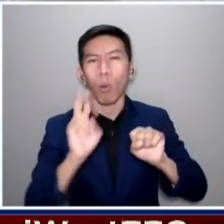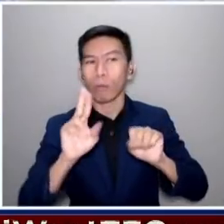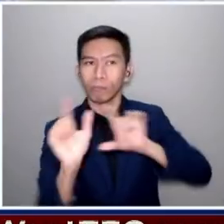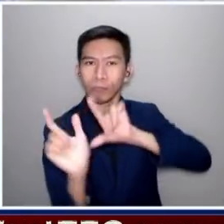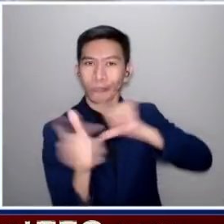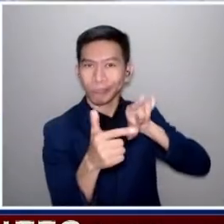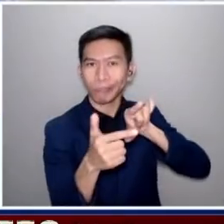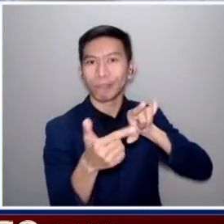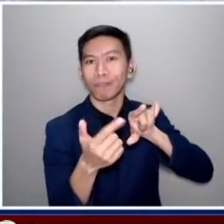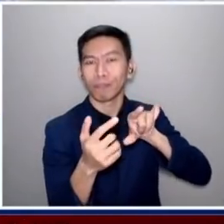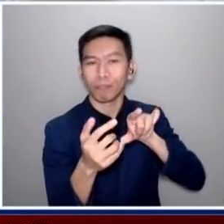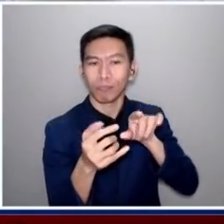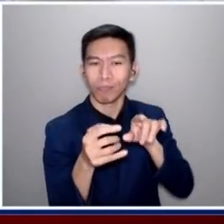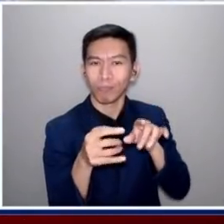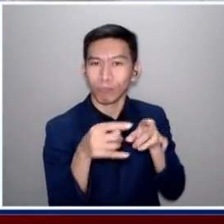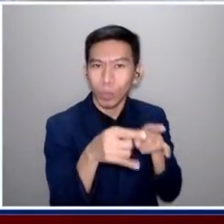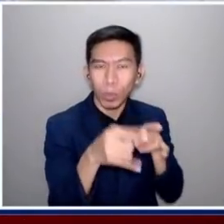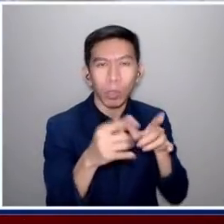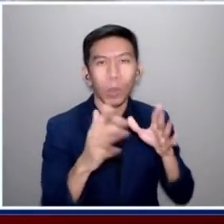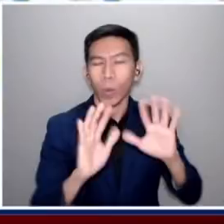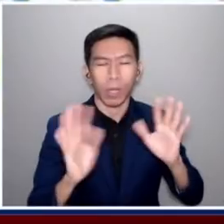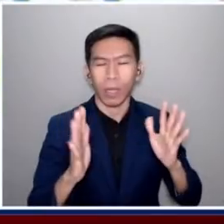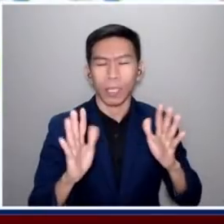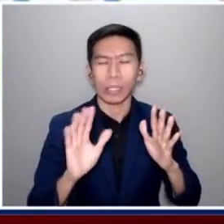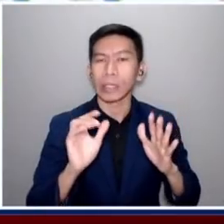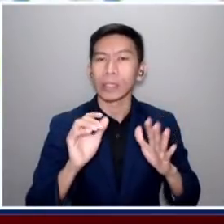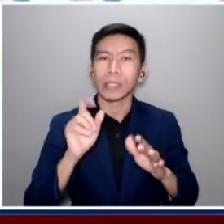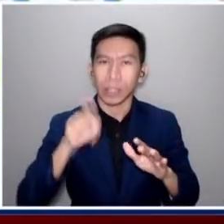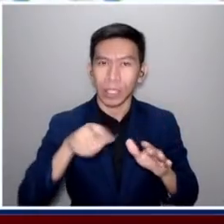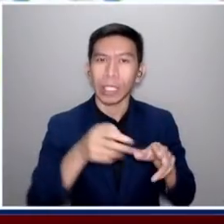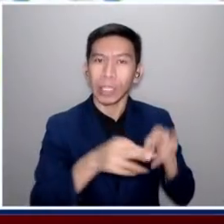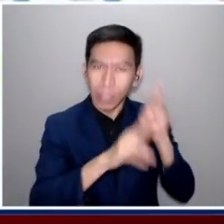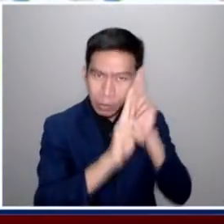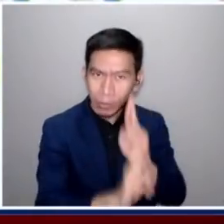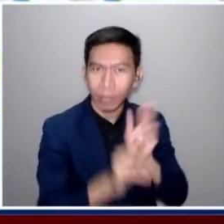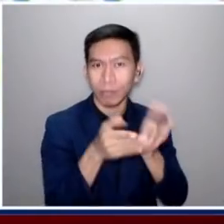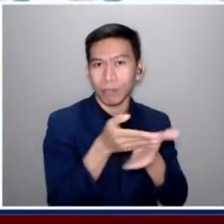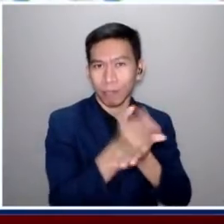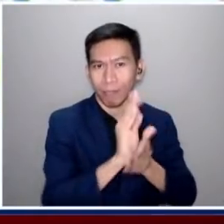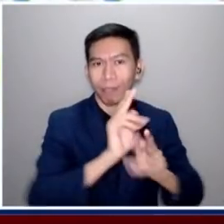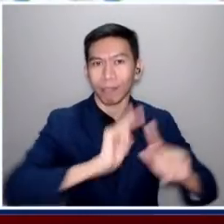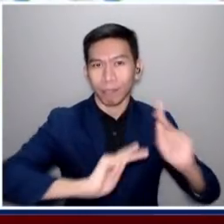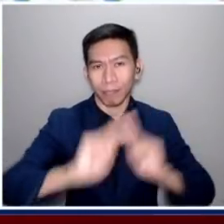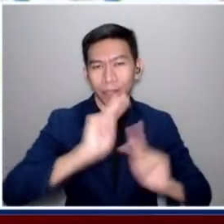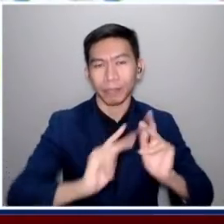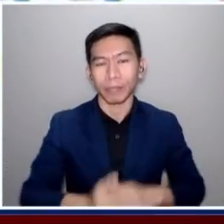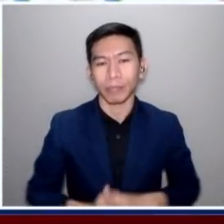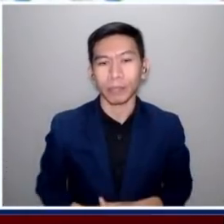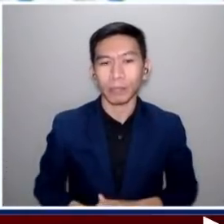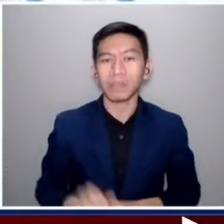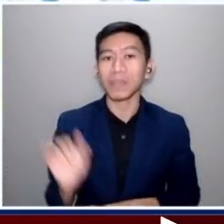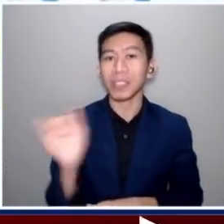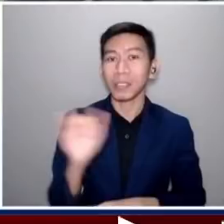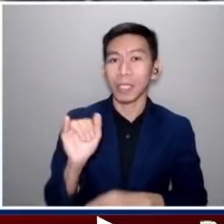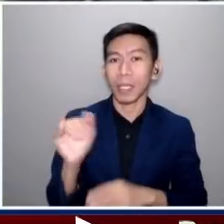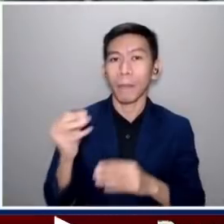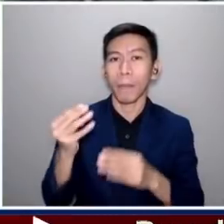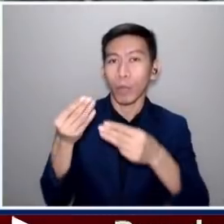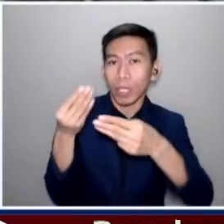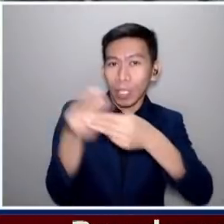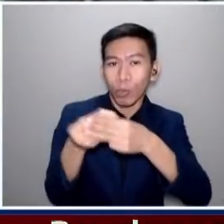walang paglabag sa karapatan ng individual. Ganyan din ang posisyon ni Muntinlupa City Mayor Jaime